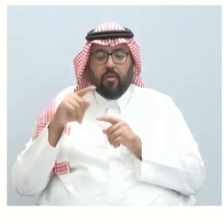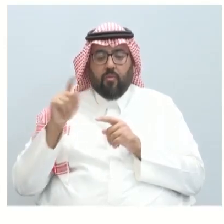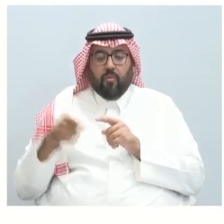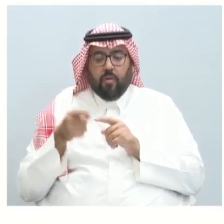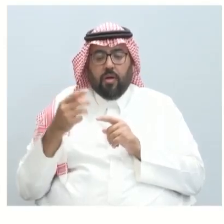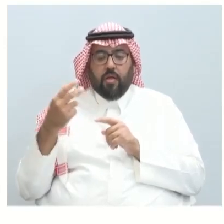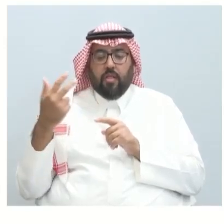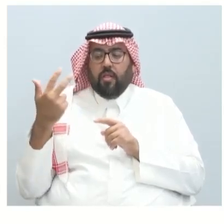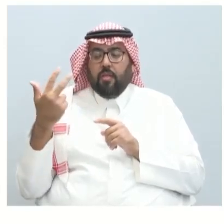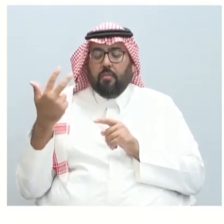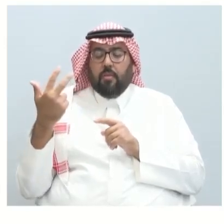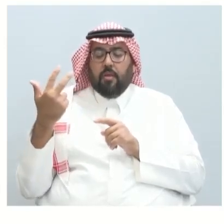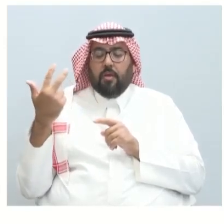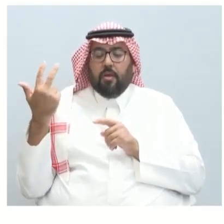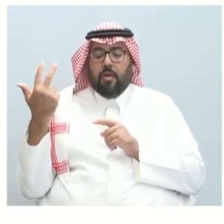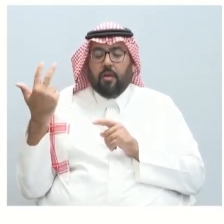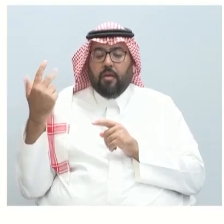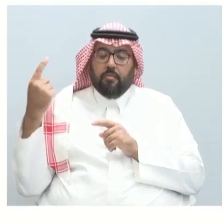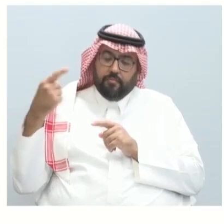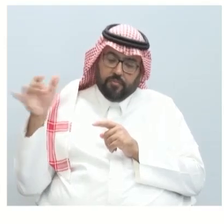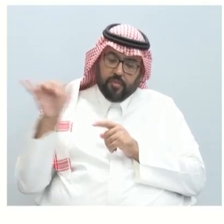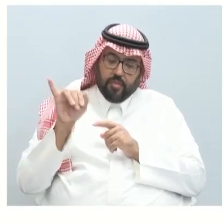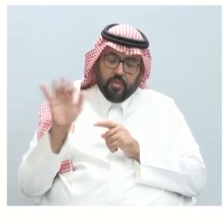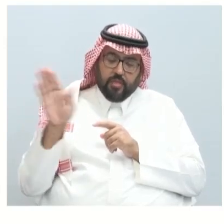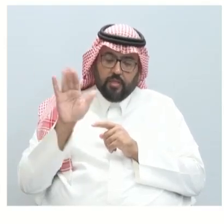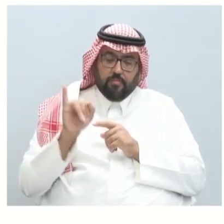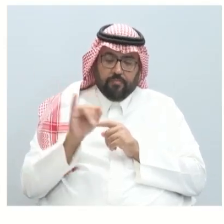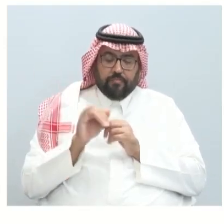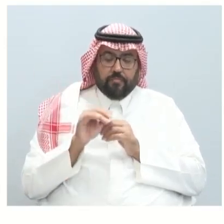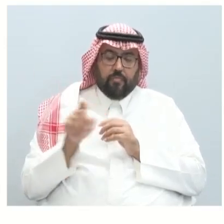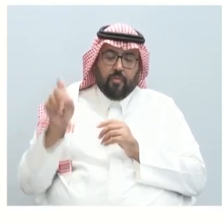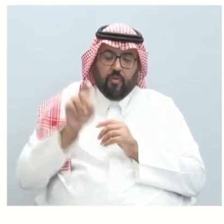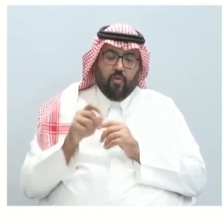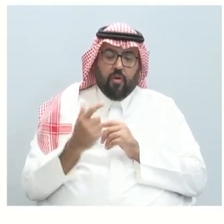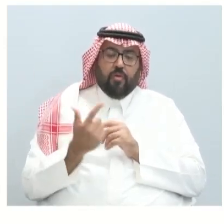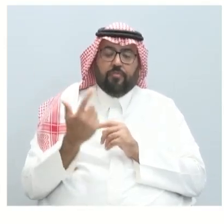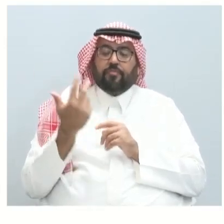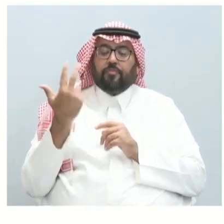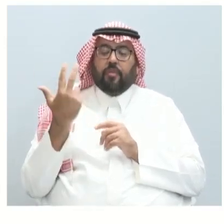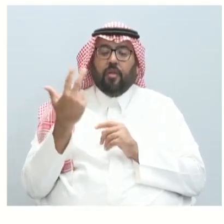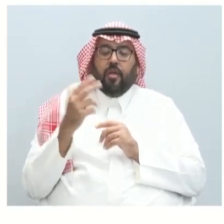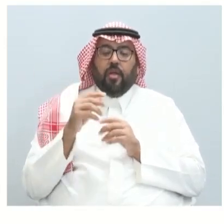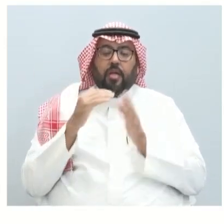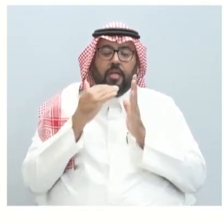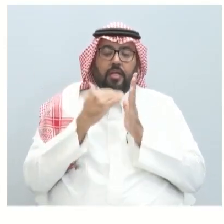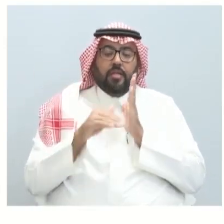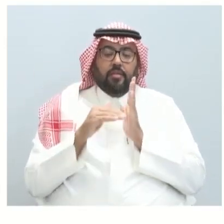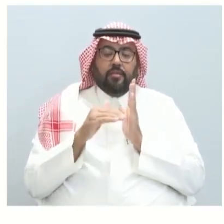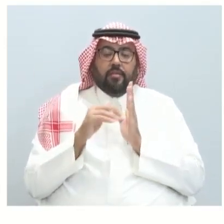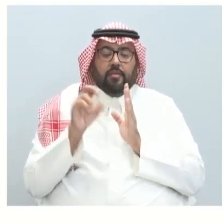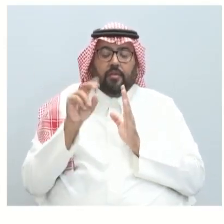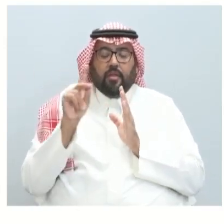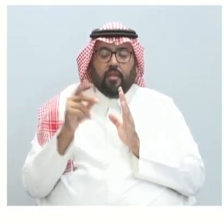تقريبا ابنائي بناتي اذا بهذا الشكل اوجدنا في السؤال السابع في السؤال الثامن هنا نصف القطر سبعه